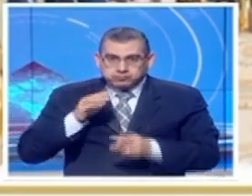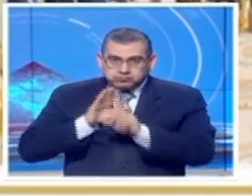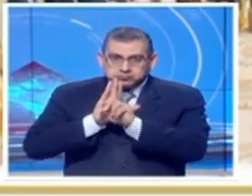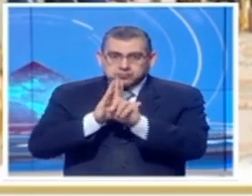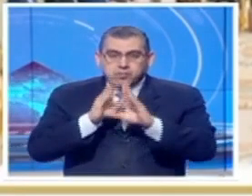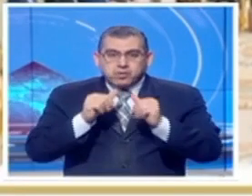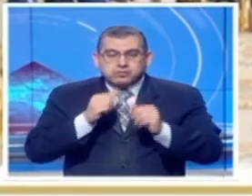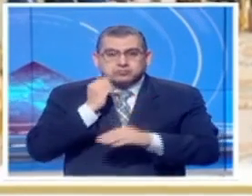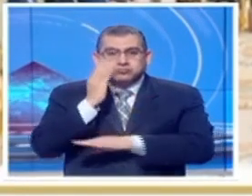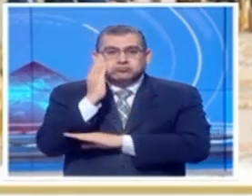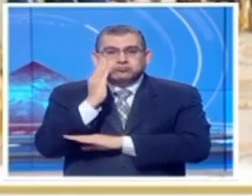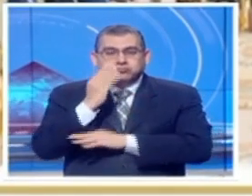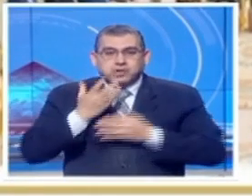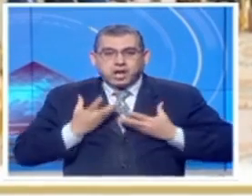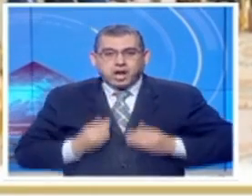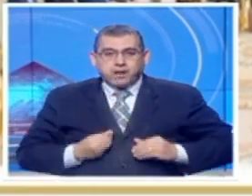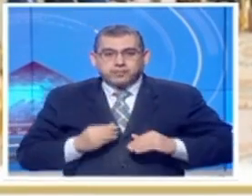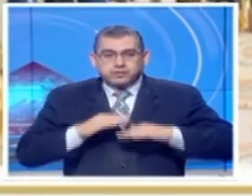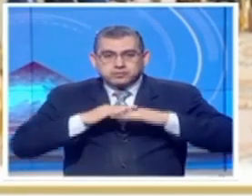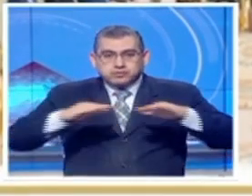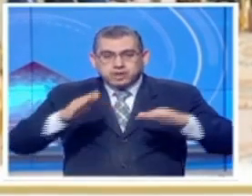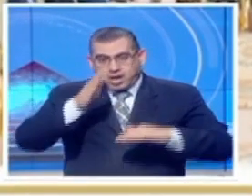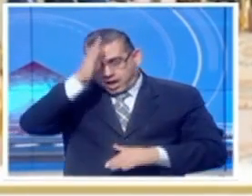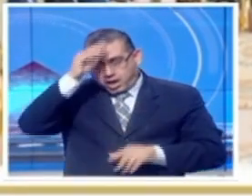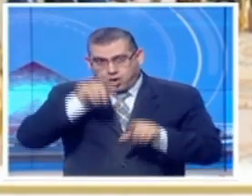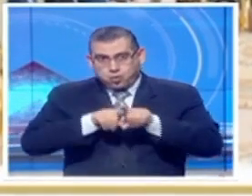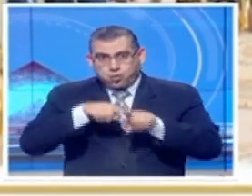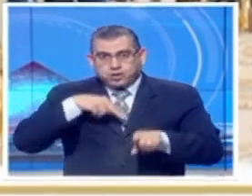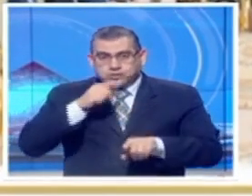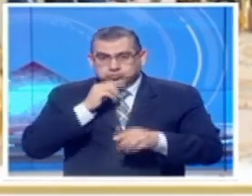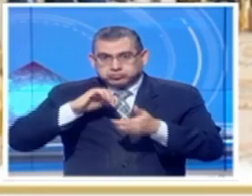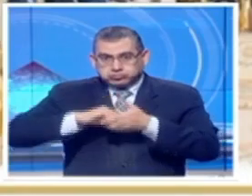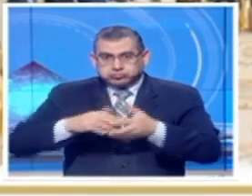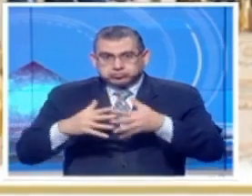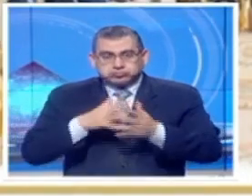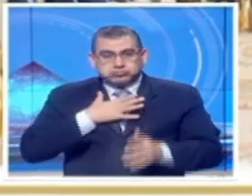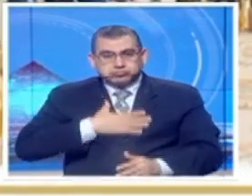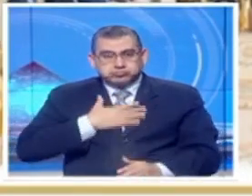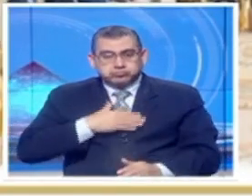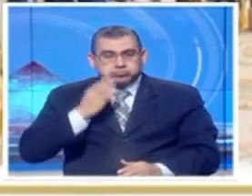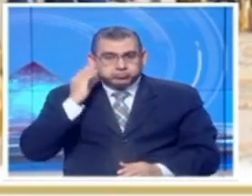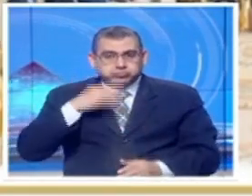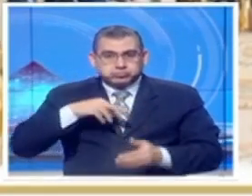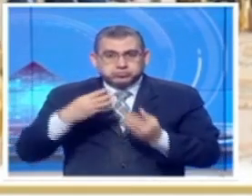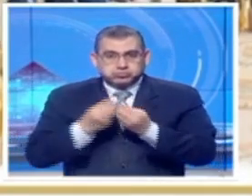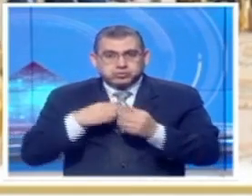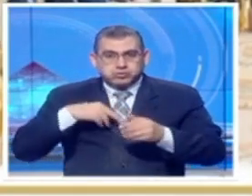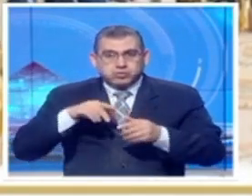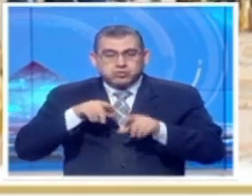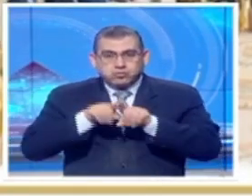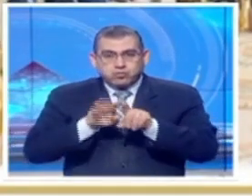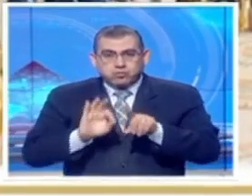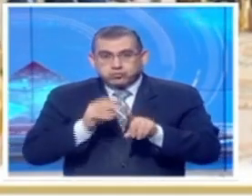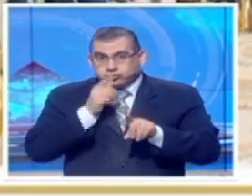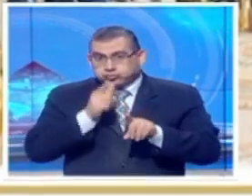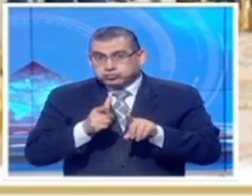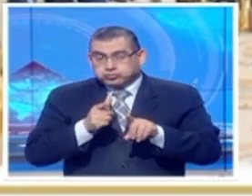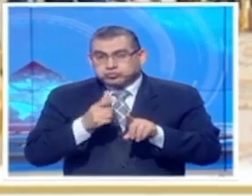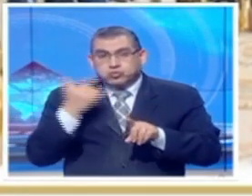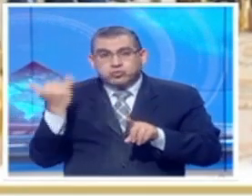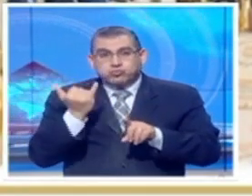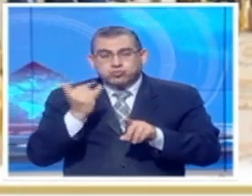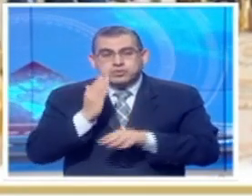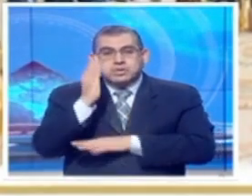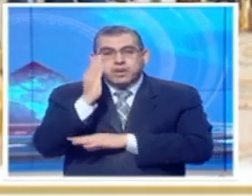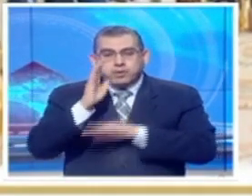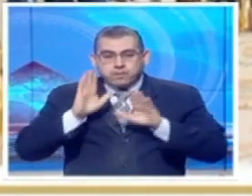مصر الثابت لأمن واستقرار العراق الشقيق والاعتزاز بالعلاقات الاستراتيجية بين البلدين، مشيرا إلى